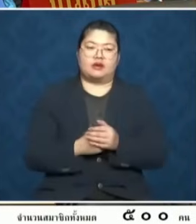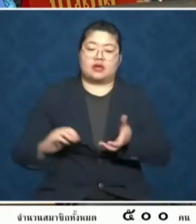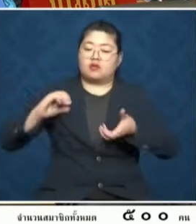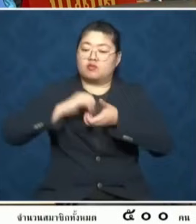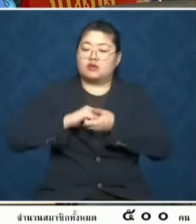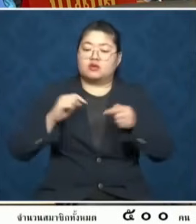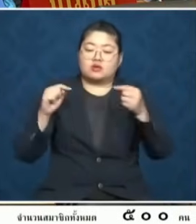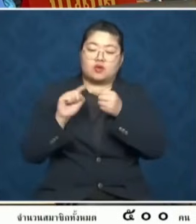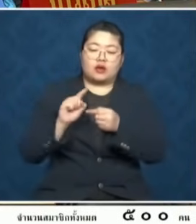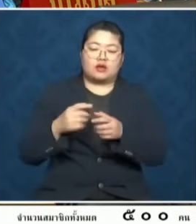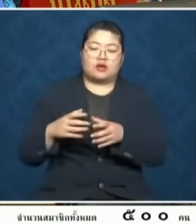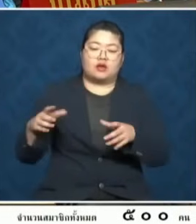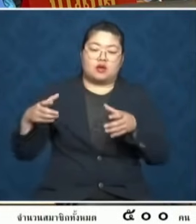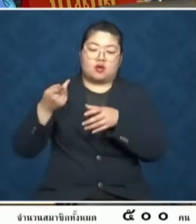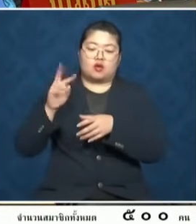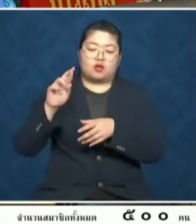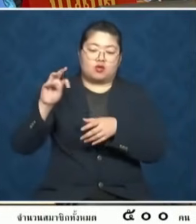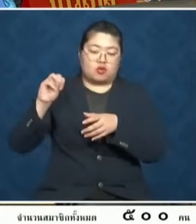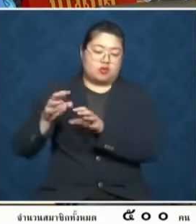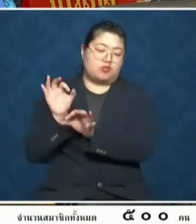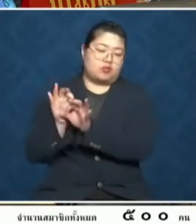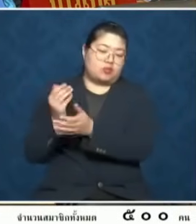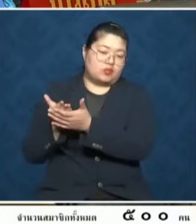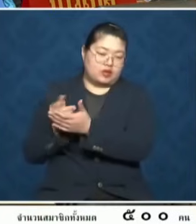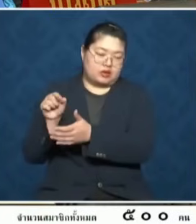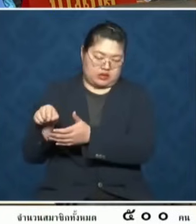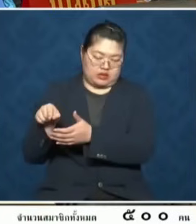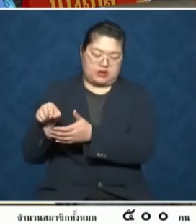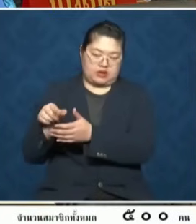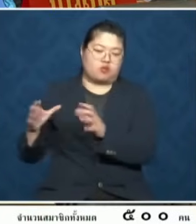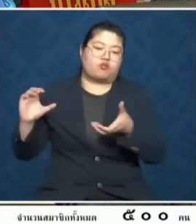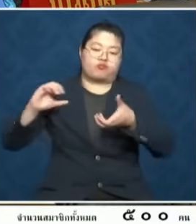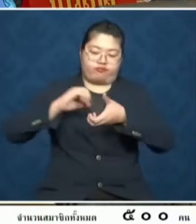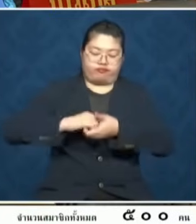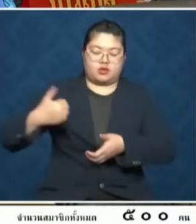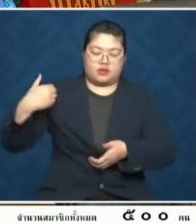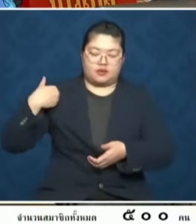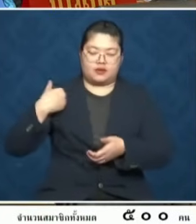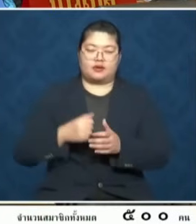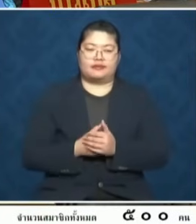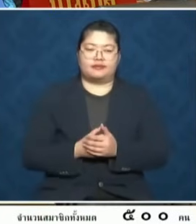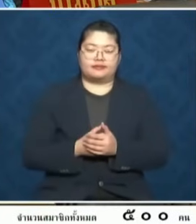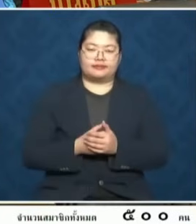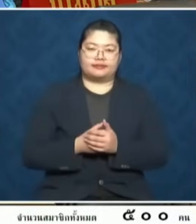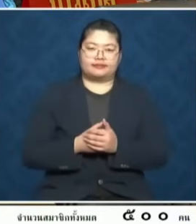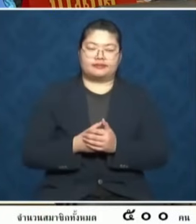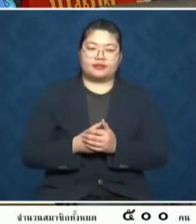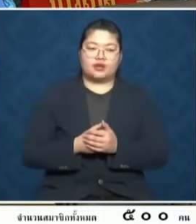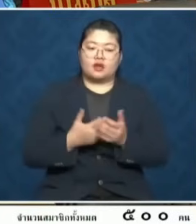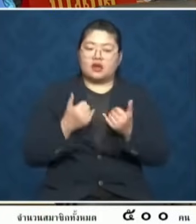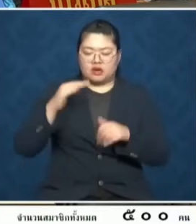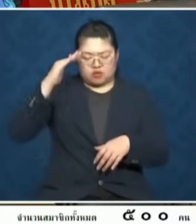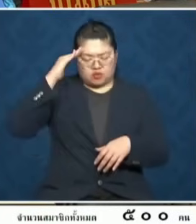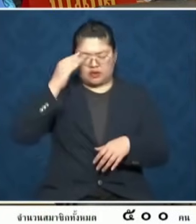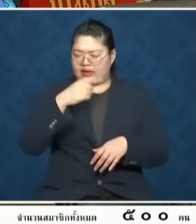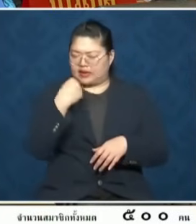จากทางกรมธนารักษ์ด้วยนะคะได้รับความร่วมมือจากกระทรวงการคลังซึ่งก็เป็นที่ทราบกันดีอยู่แล้วค่ะว่ากำลังพล